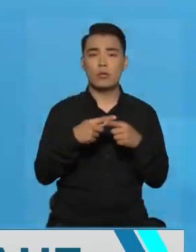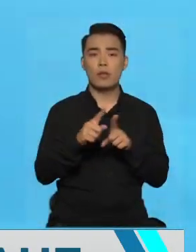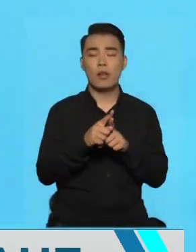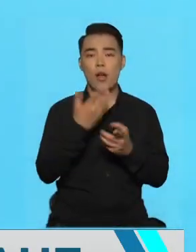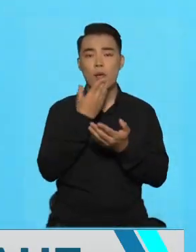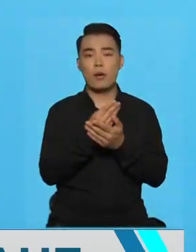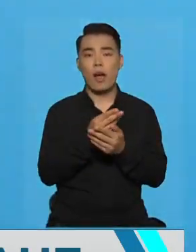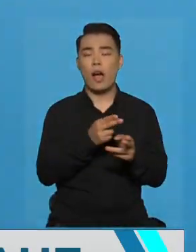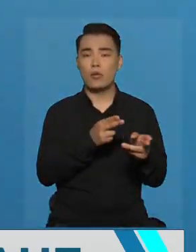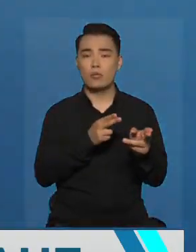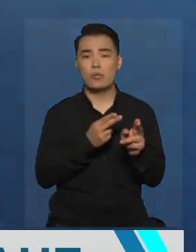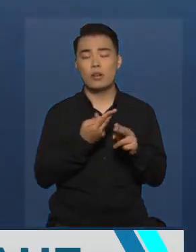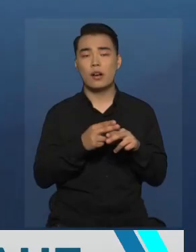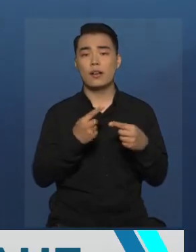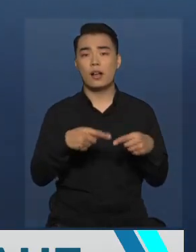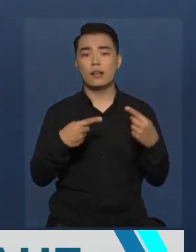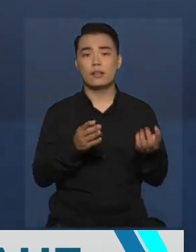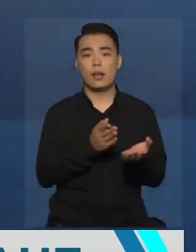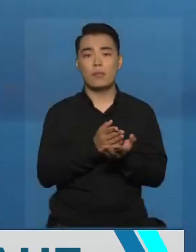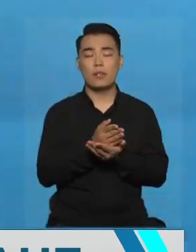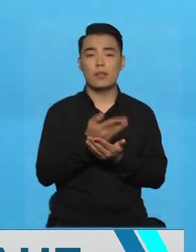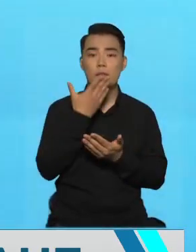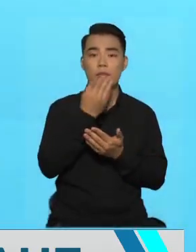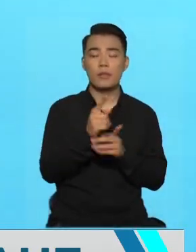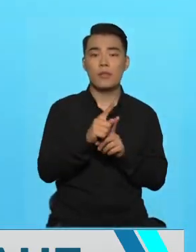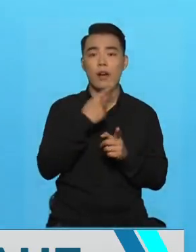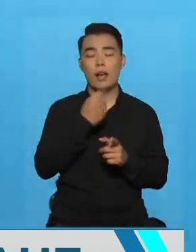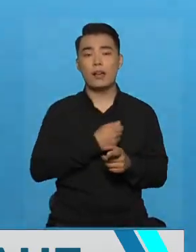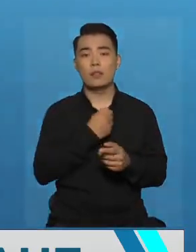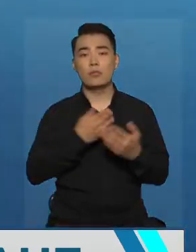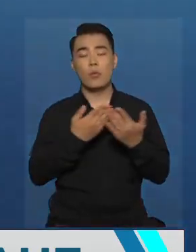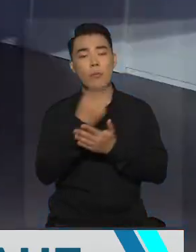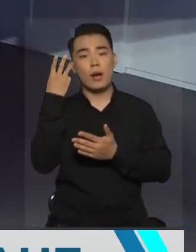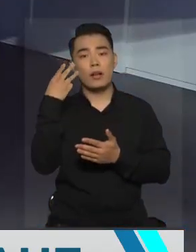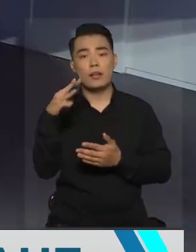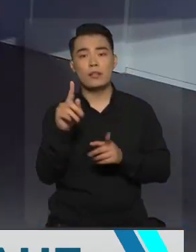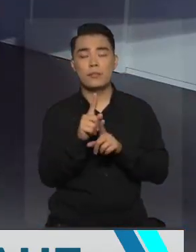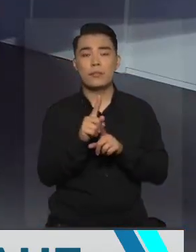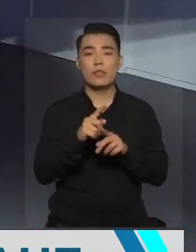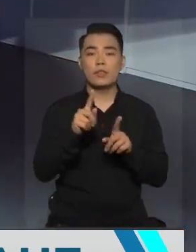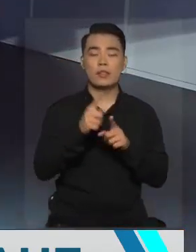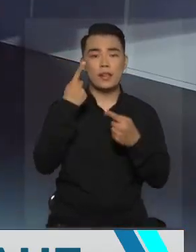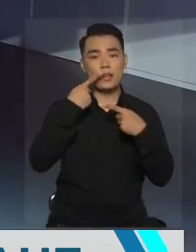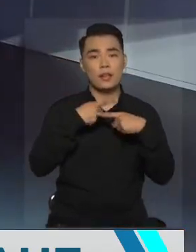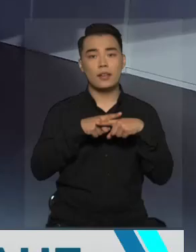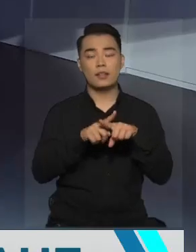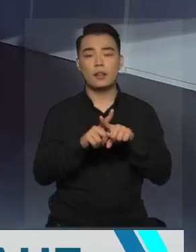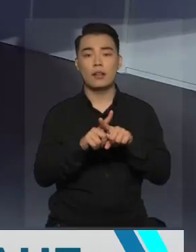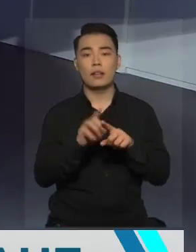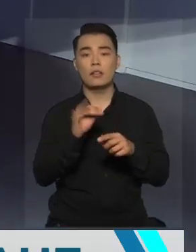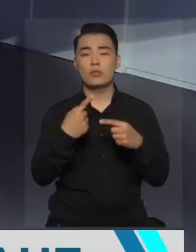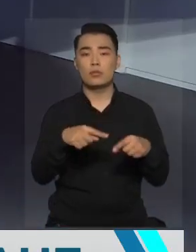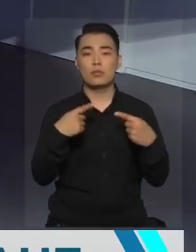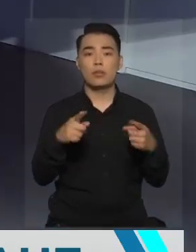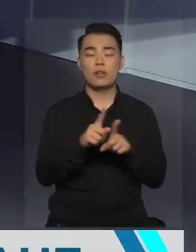оружия, растет роль разведки, потом современные войны — это часто войны на истощение инфраструктуры. И какие